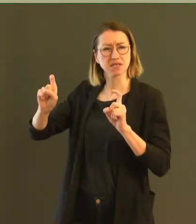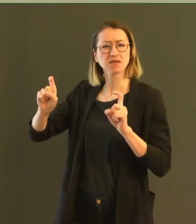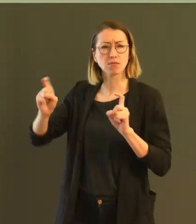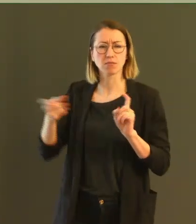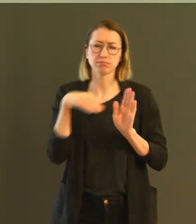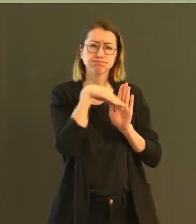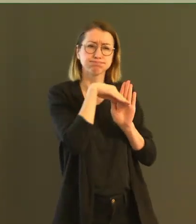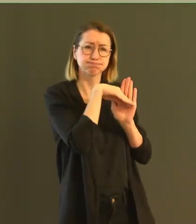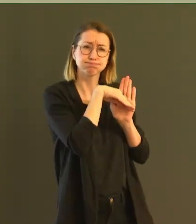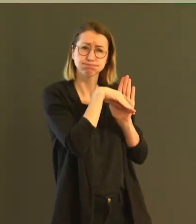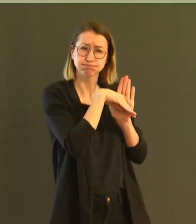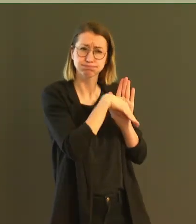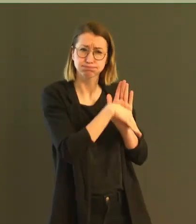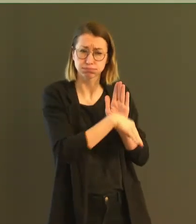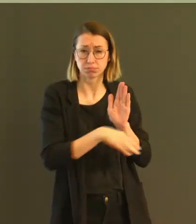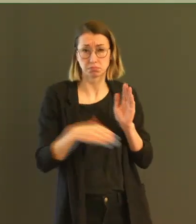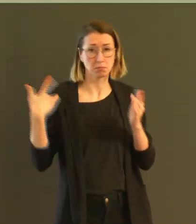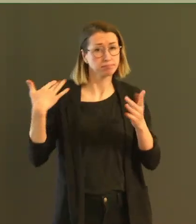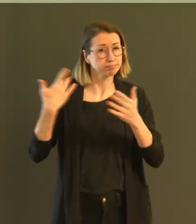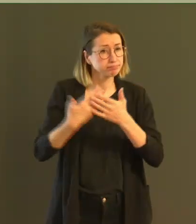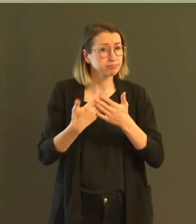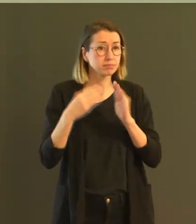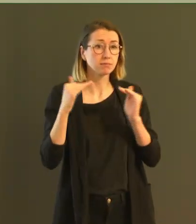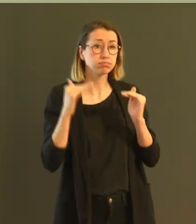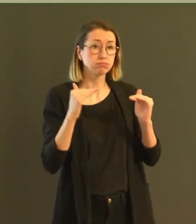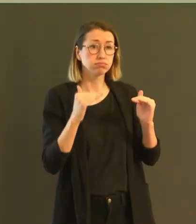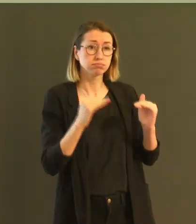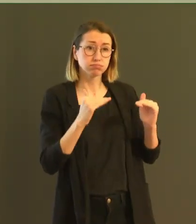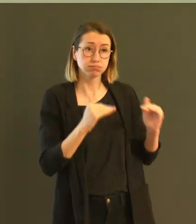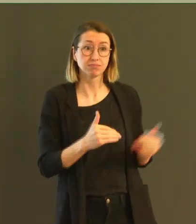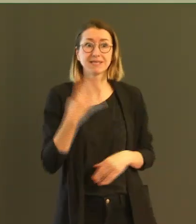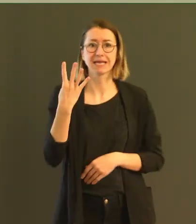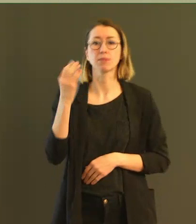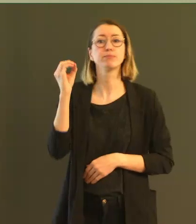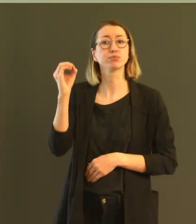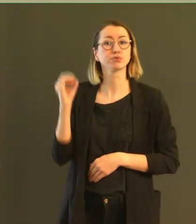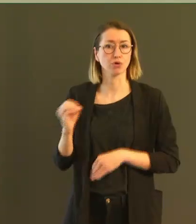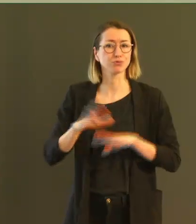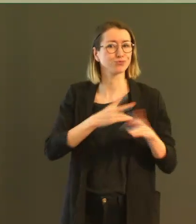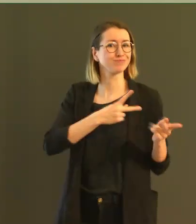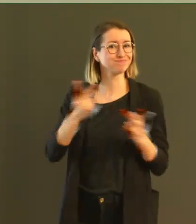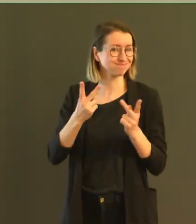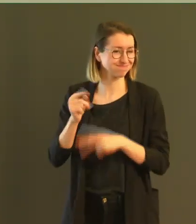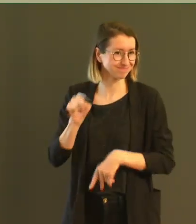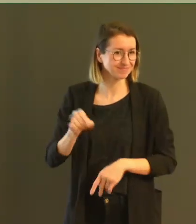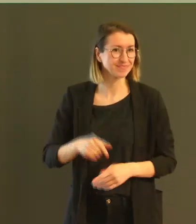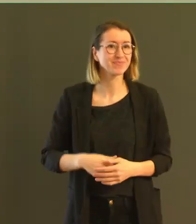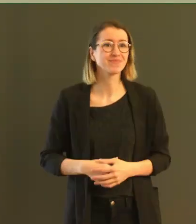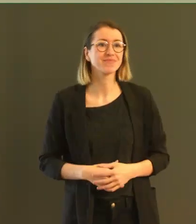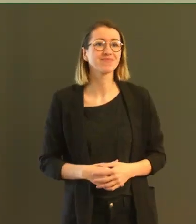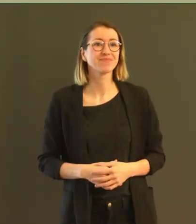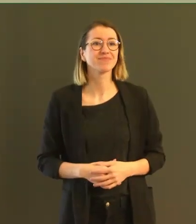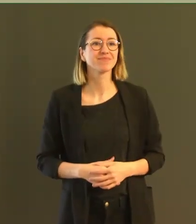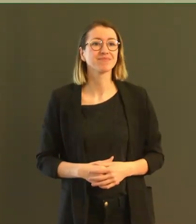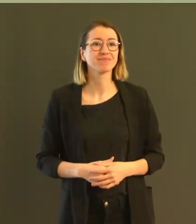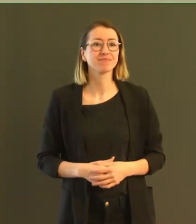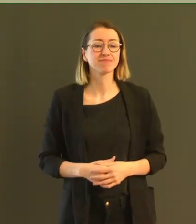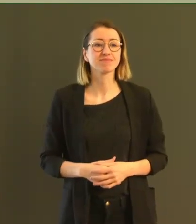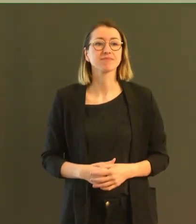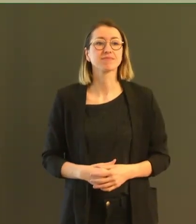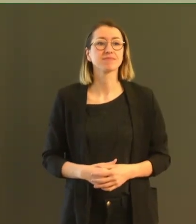une diminution de l'ordre de 4% si on s'intéresse aux patients qui sont actuellement en